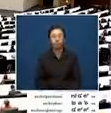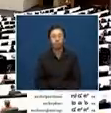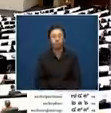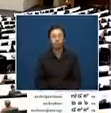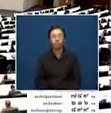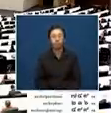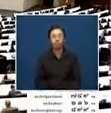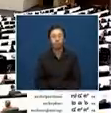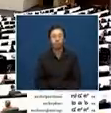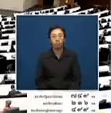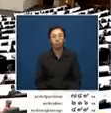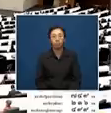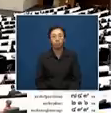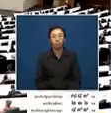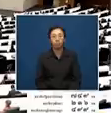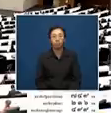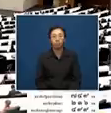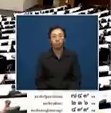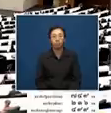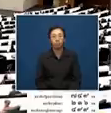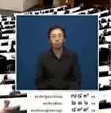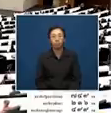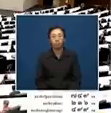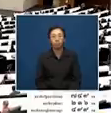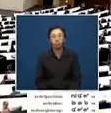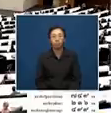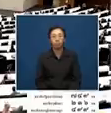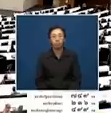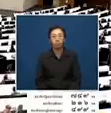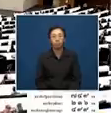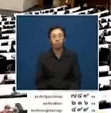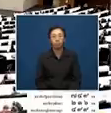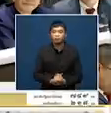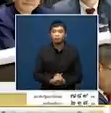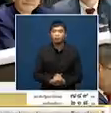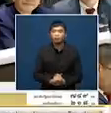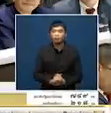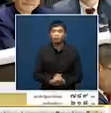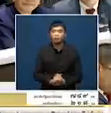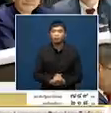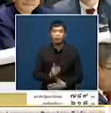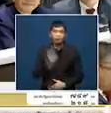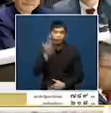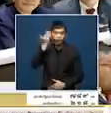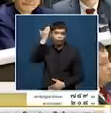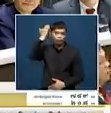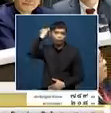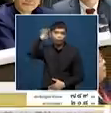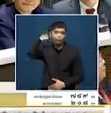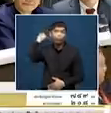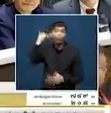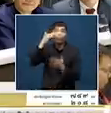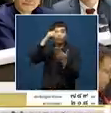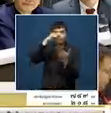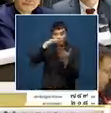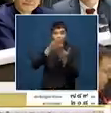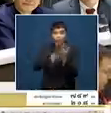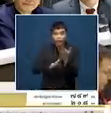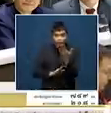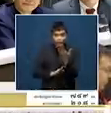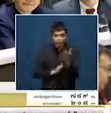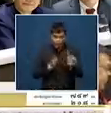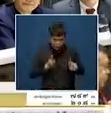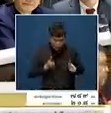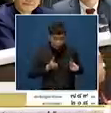ทำตามหน้าที่ฮะแล้วถ้าเกิดคราวหน้าถ้าเพื่อไทยกลัวจะโดนด้อมส้มบรรดาพวก3นิ้วถล่ม